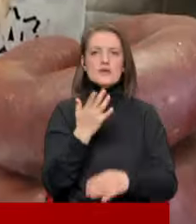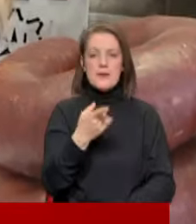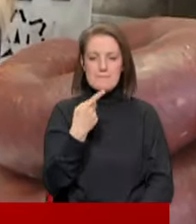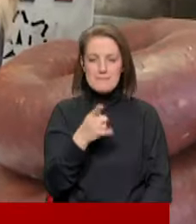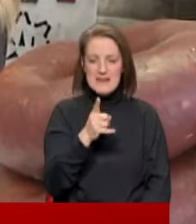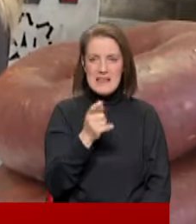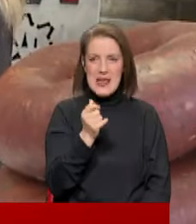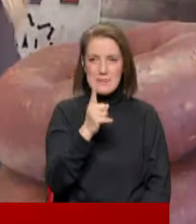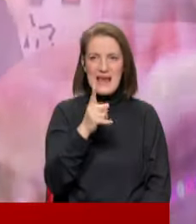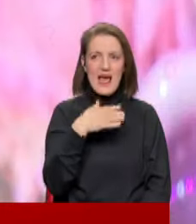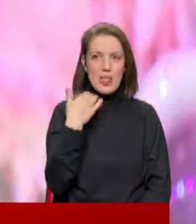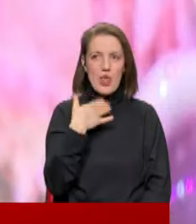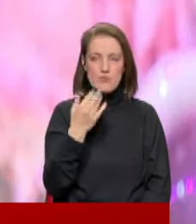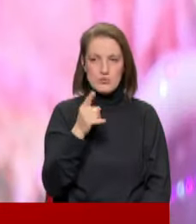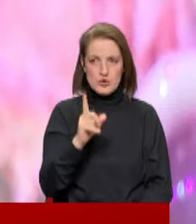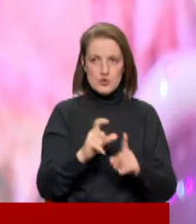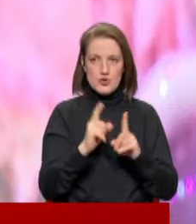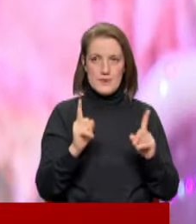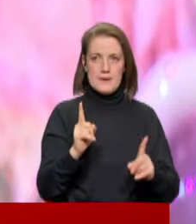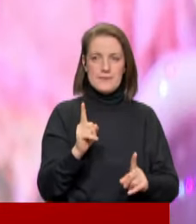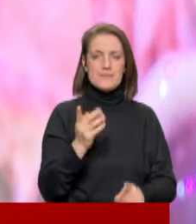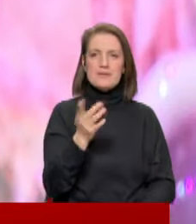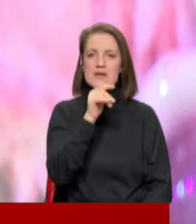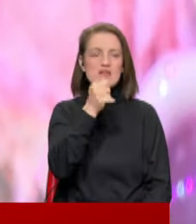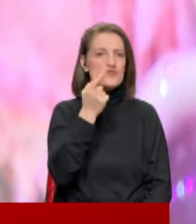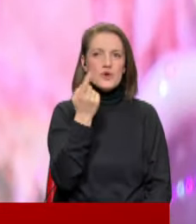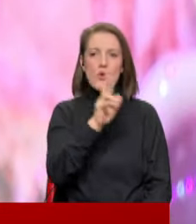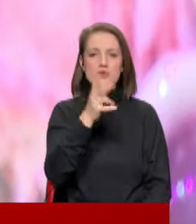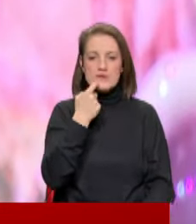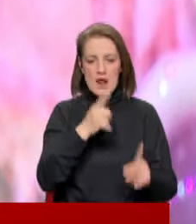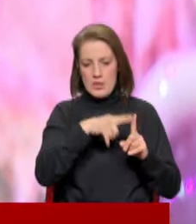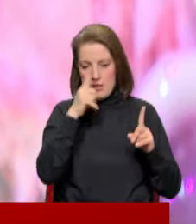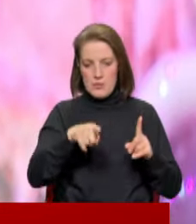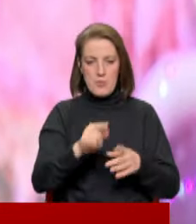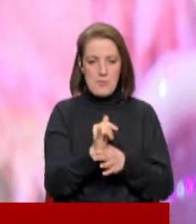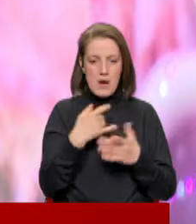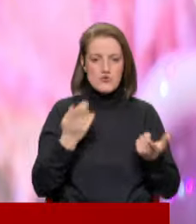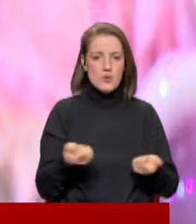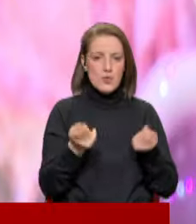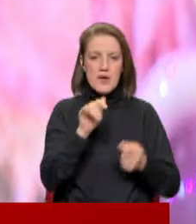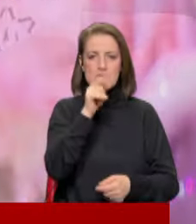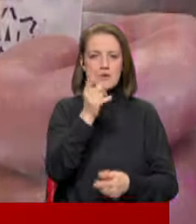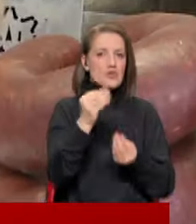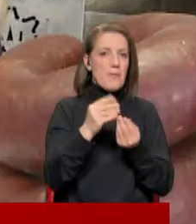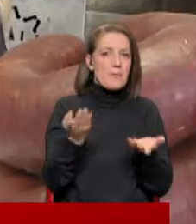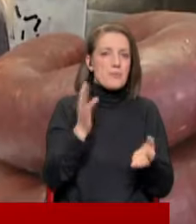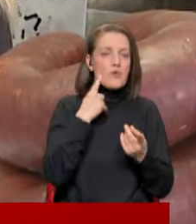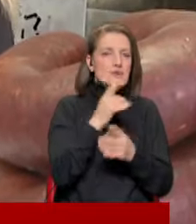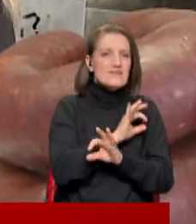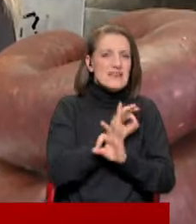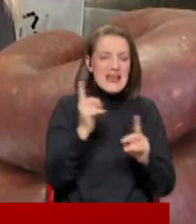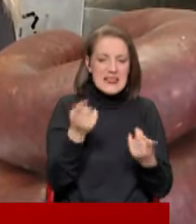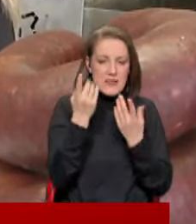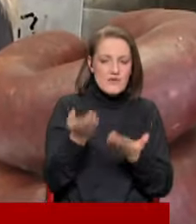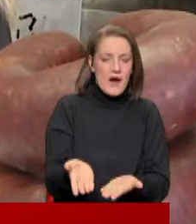1000 liralık bir et olmuş Yeni Bu dönem mi Old Hayatımda öyle görmedim yani 30 senedir Bu mesleğin içindeyim hiç böyle bir zon görmedim biri